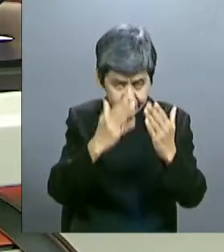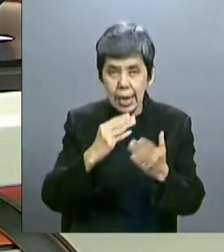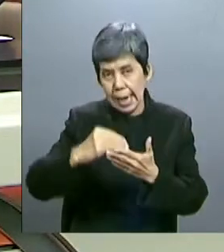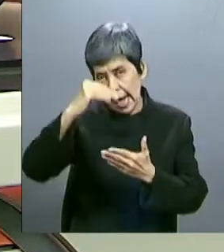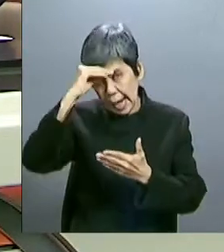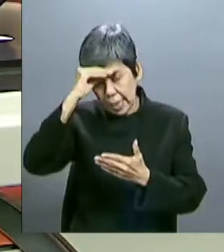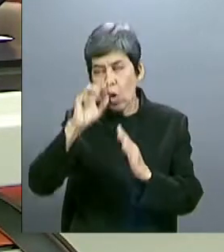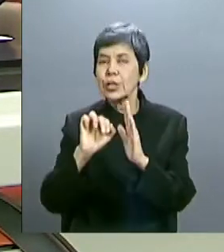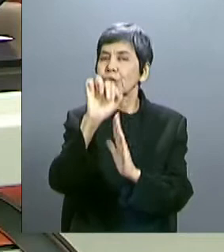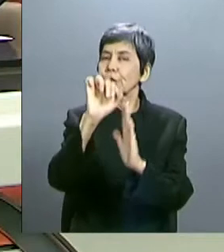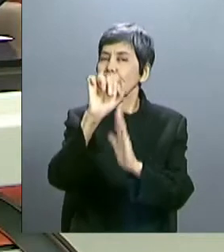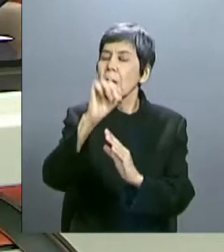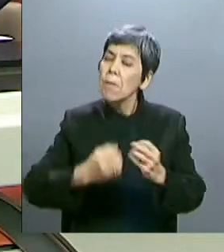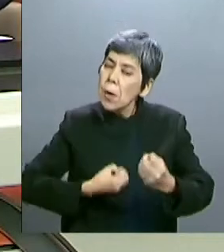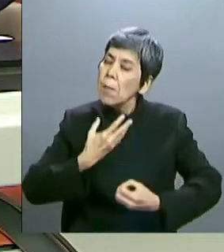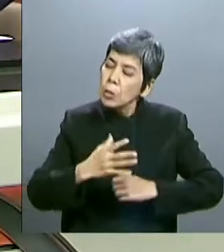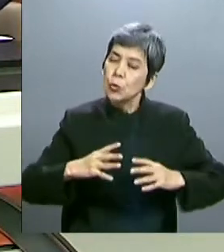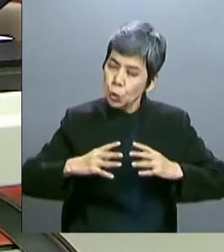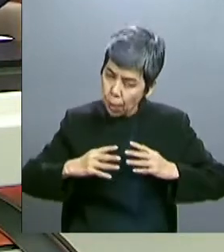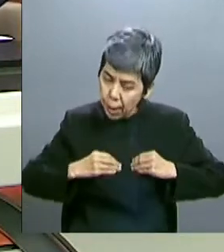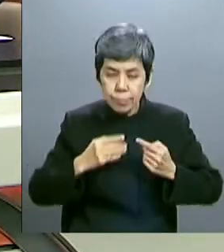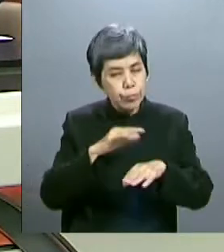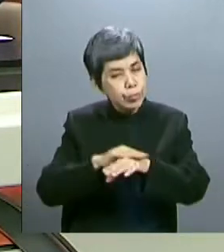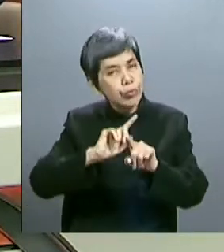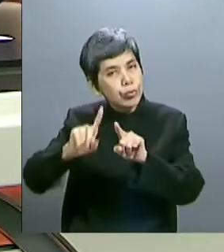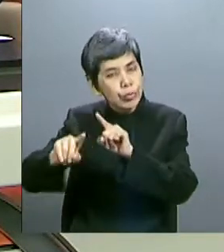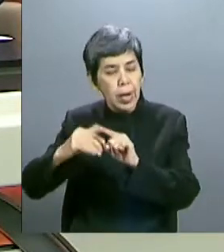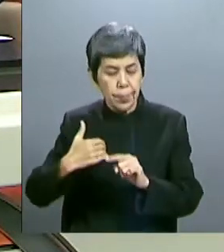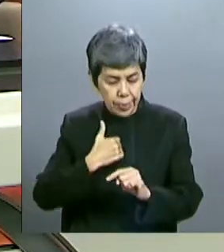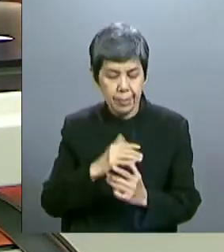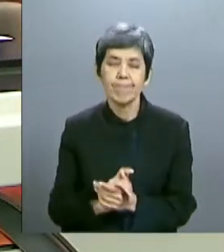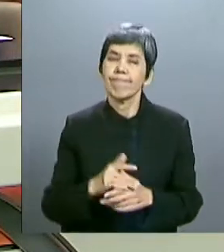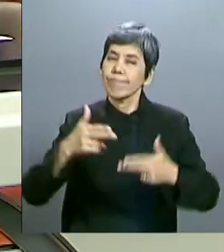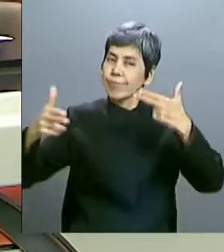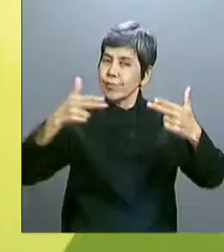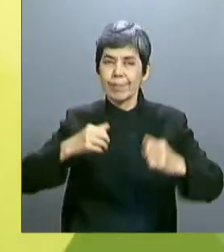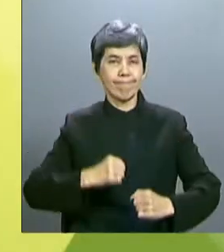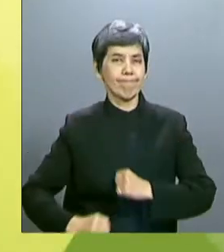ที่จังหวัดเชียงใหม่สะท้อนถึงการยอมรับในความหลากหลายค่ะติดตามใน Gen Z Reporter ค่ะ